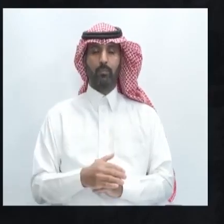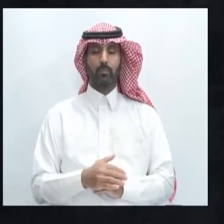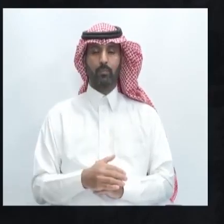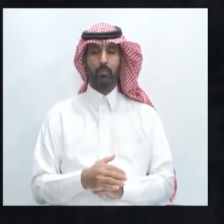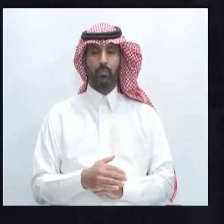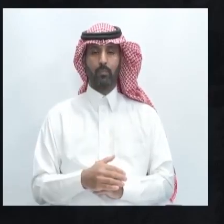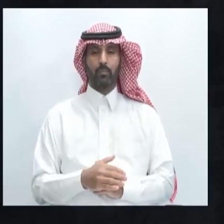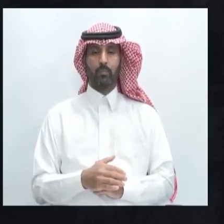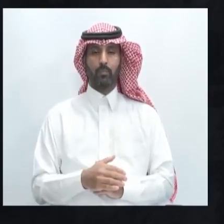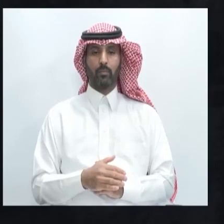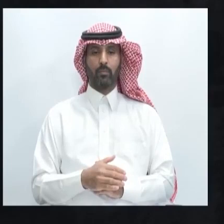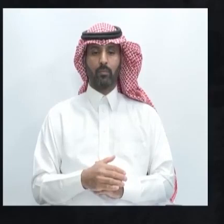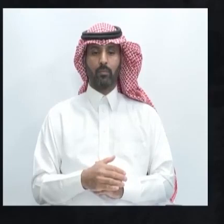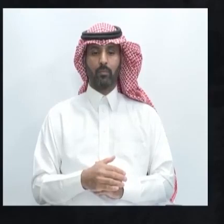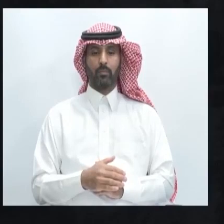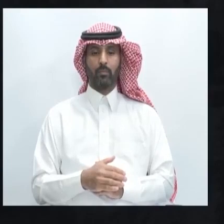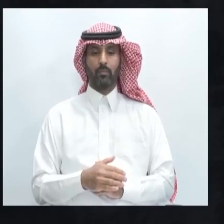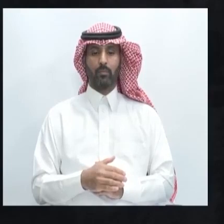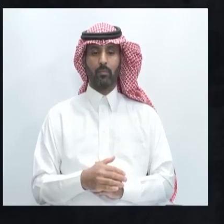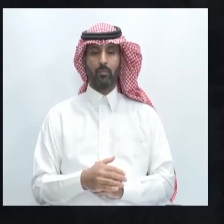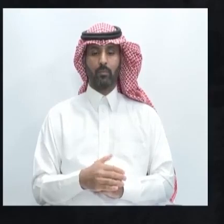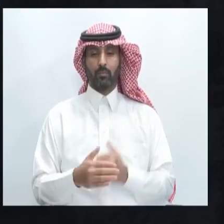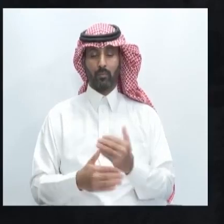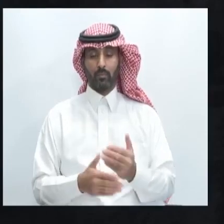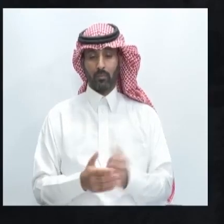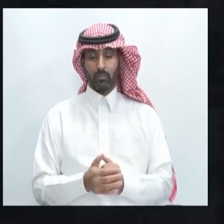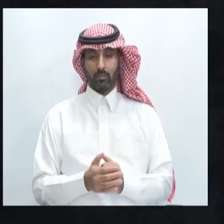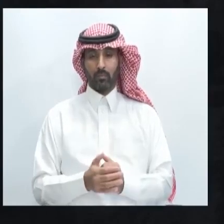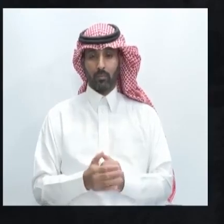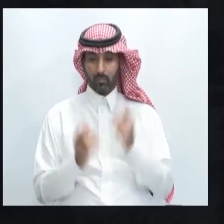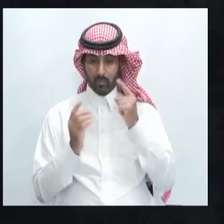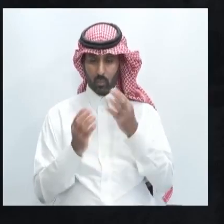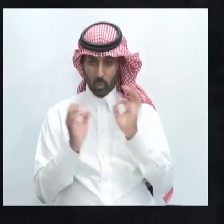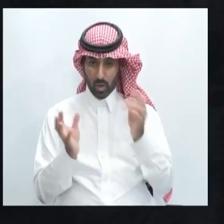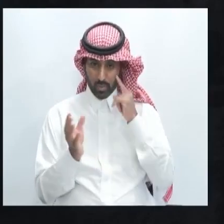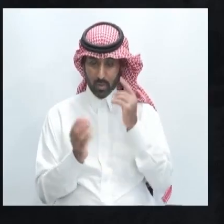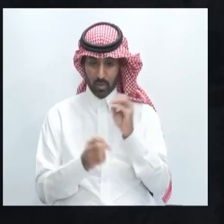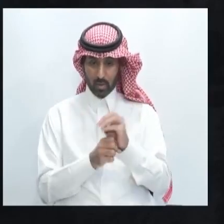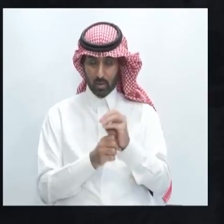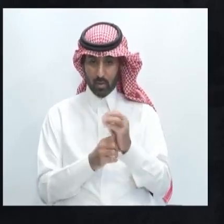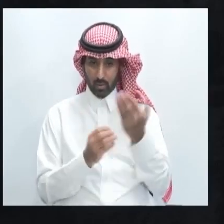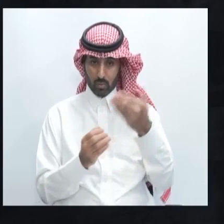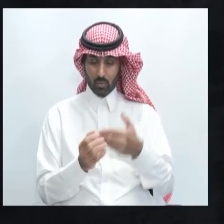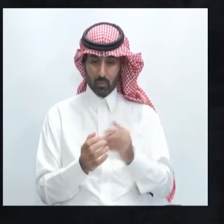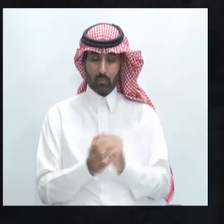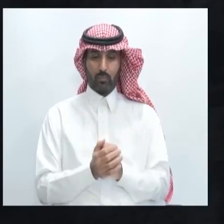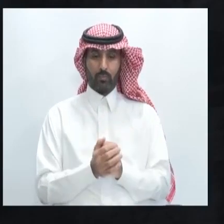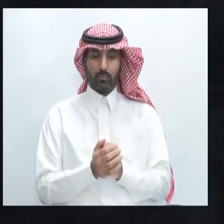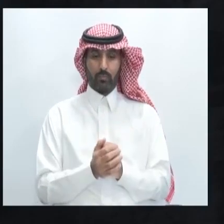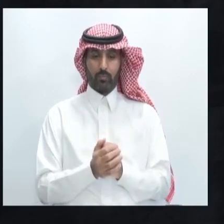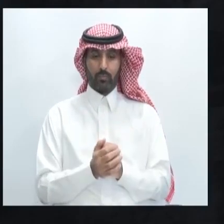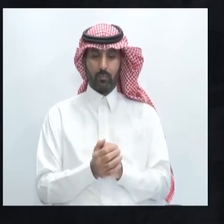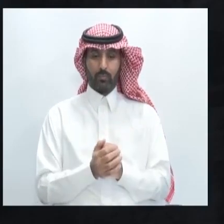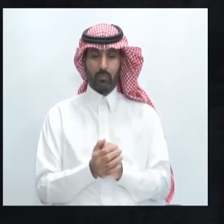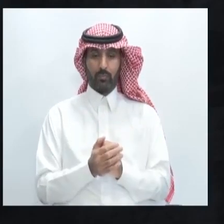ما يفيدكم واتمنى ان تكون المعلومات واضحه وسلسه وسهله